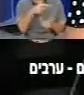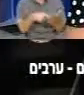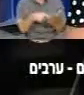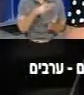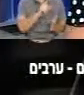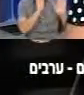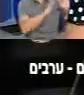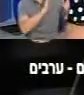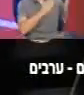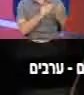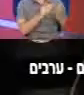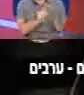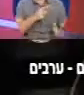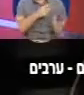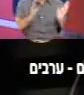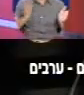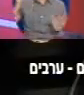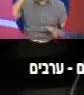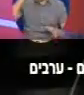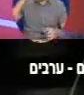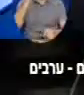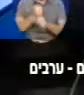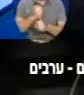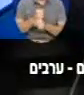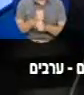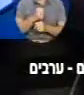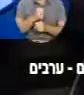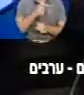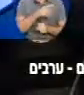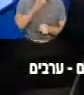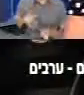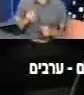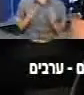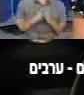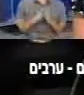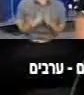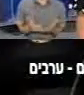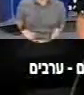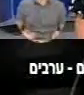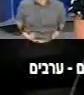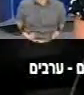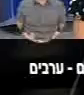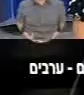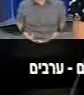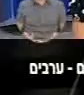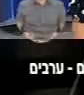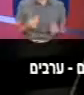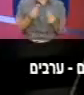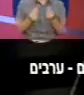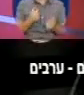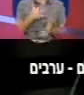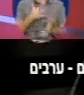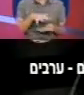בבית. הם כבר למדו ובכל זאת הם עובדים. זה שהם לא בבית, זה גם לא כל כך חיובי. הם עובדים יותר זול במקצוע. זה מין, זה